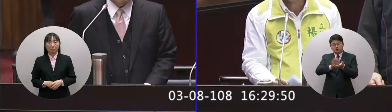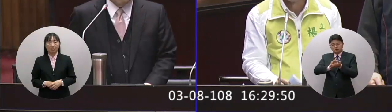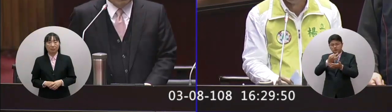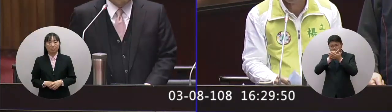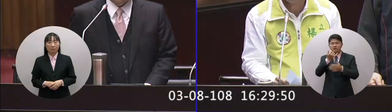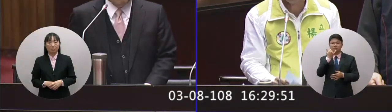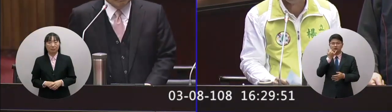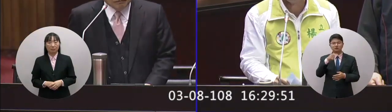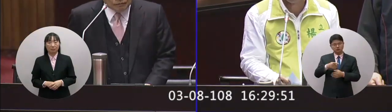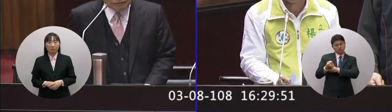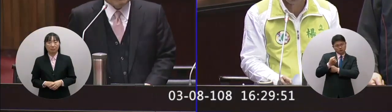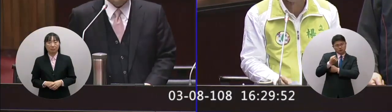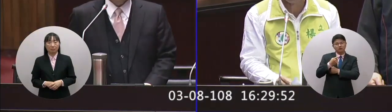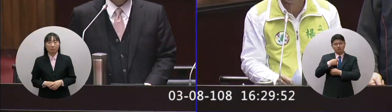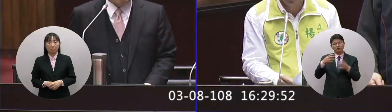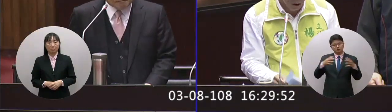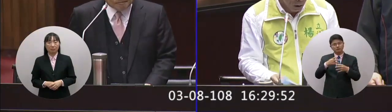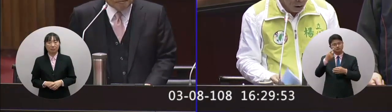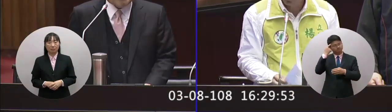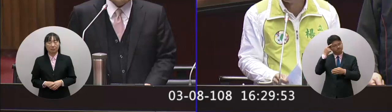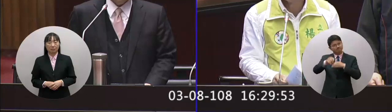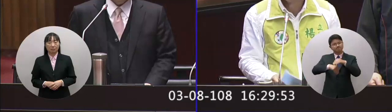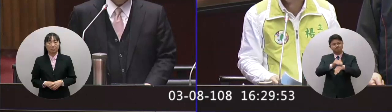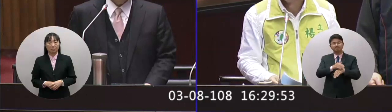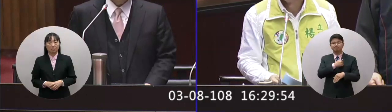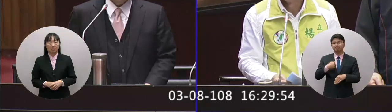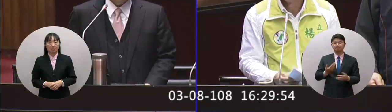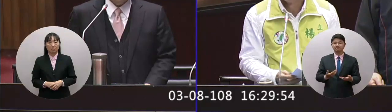方向，努力，我们来看能不能完成。